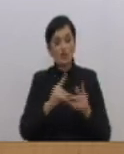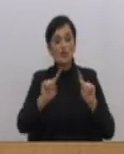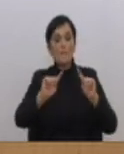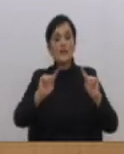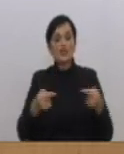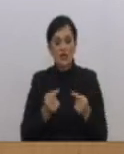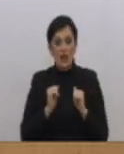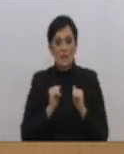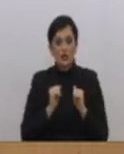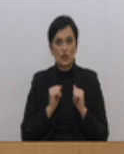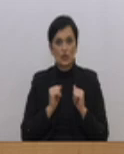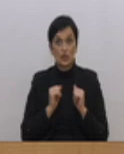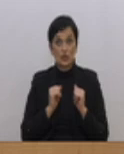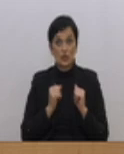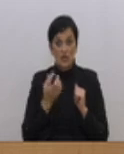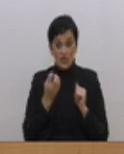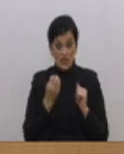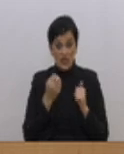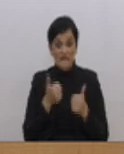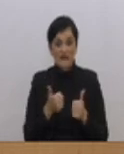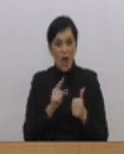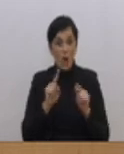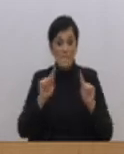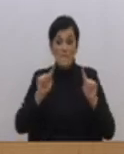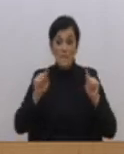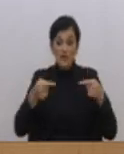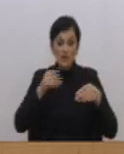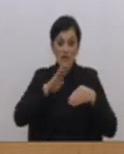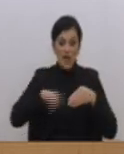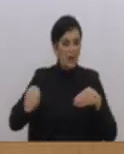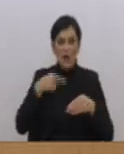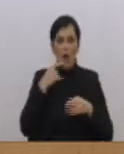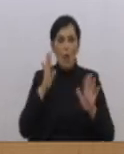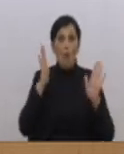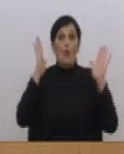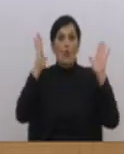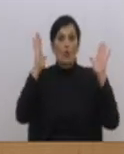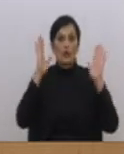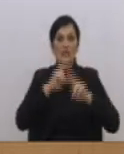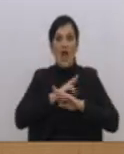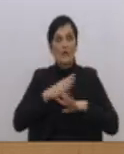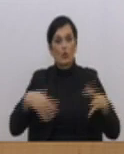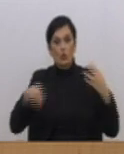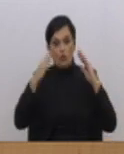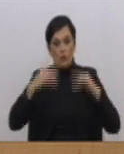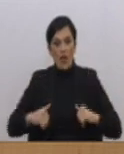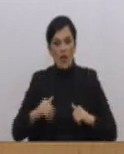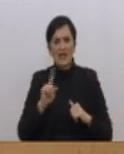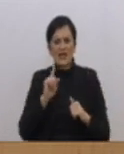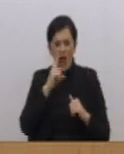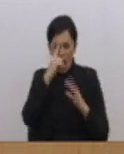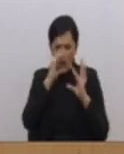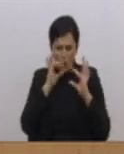ფრჩხილებში. აი კიდევ კარგი, რომ ფრჩხილების გარეშე არ ახსენეს, თორე თლად დავიღუპებოდი თუ არა? Რა